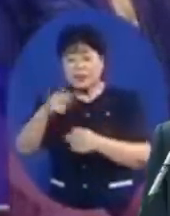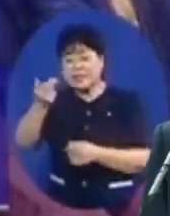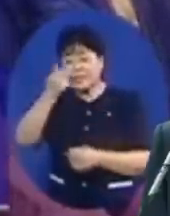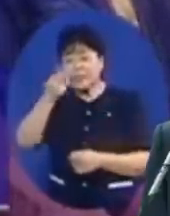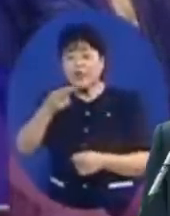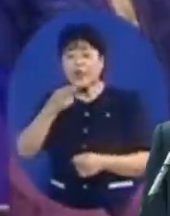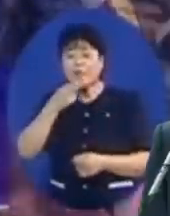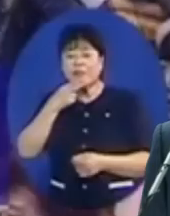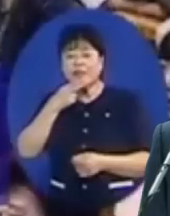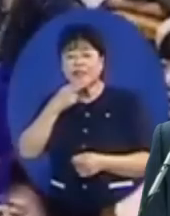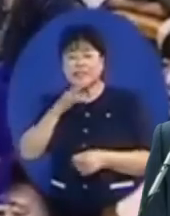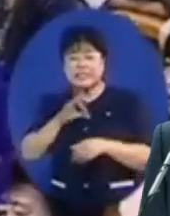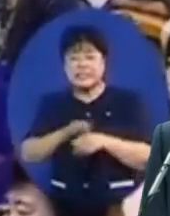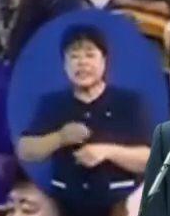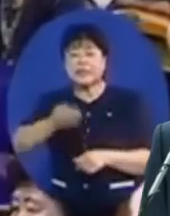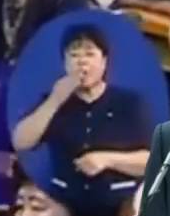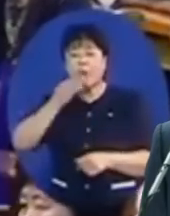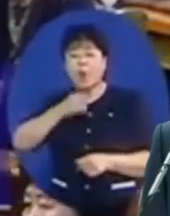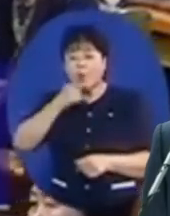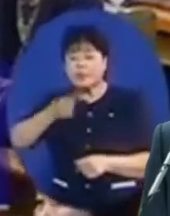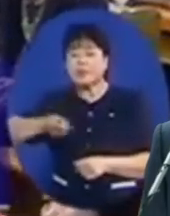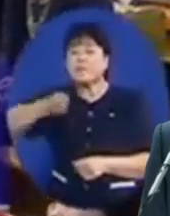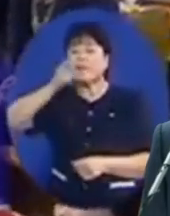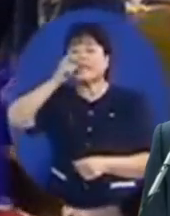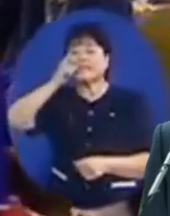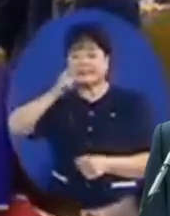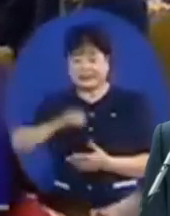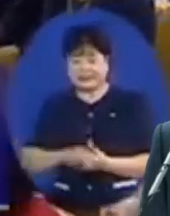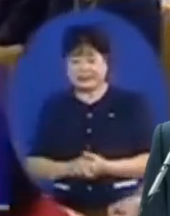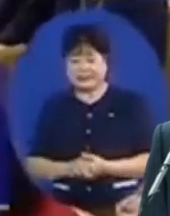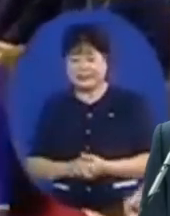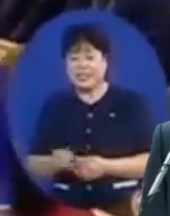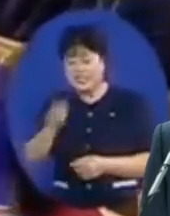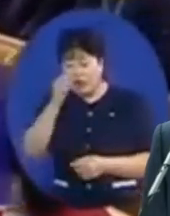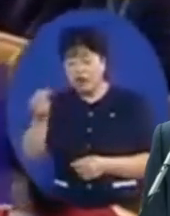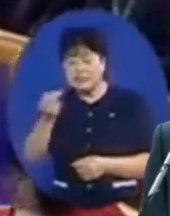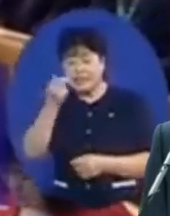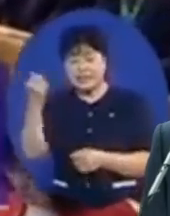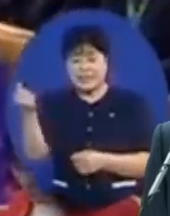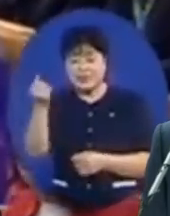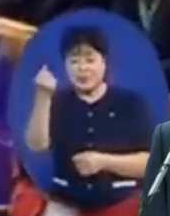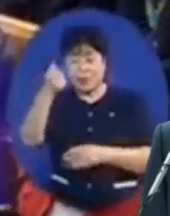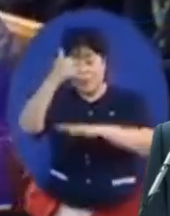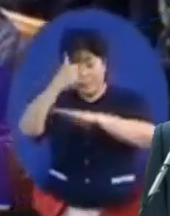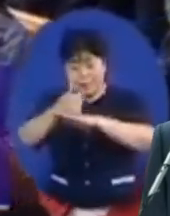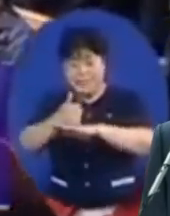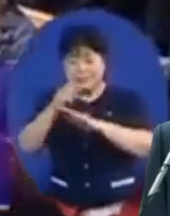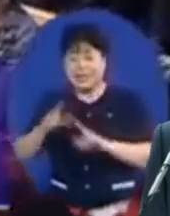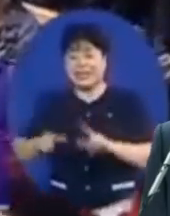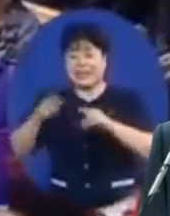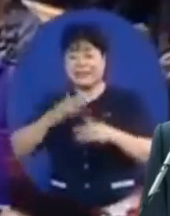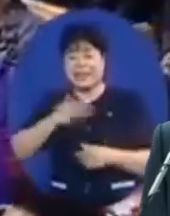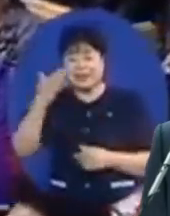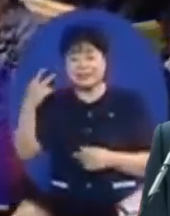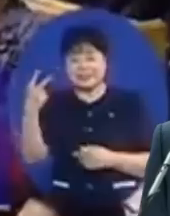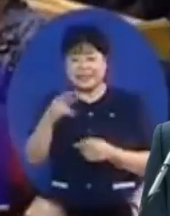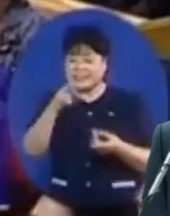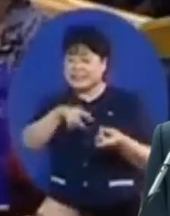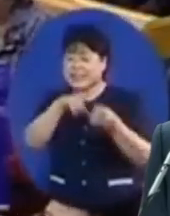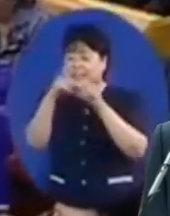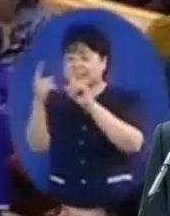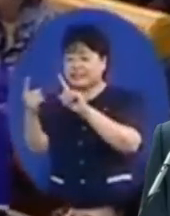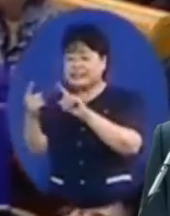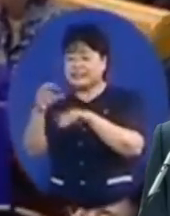속에 생명이 없느니라. 내 살을 먹고 내 피를 마시는 자는 영생을 가졌고 마지막 날에 내가 그를